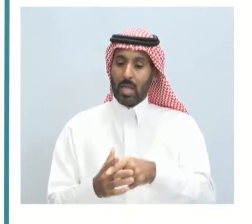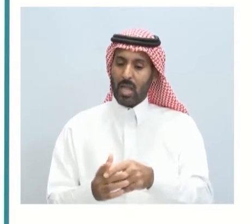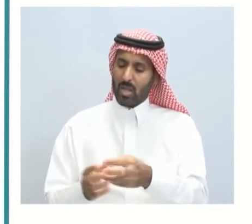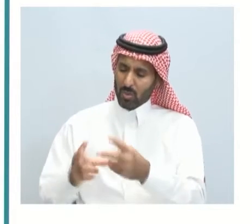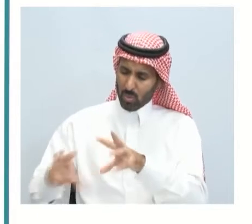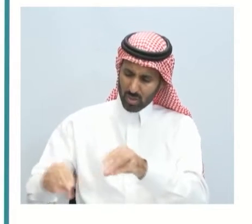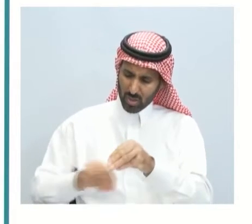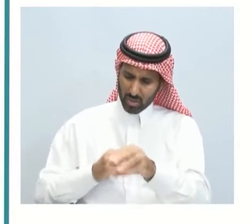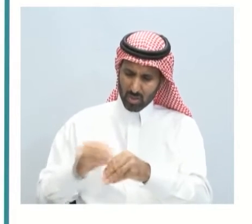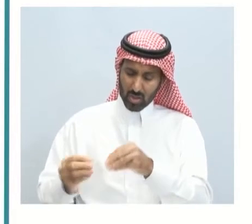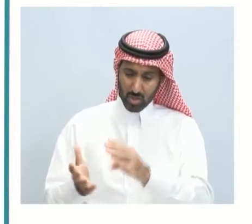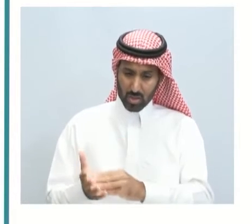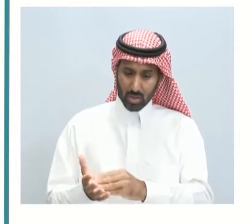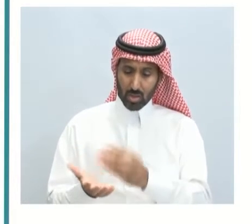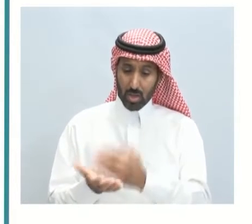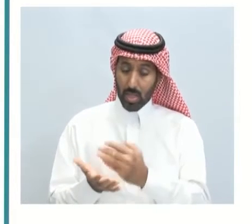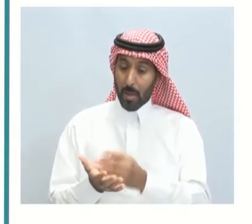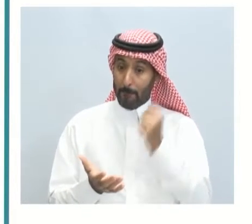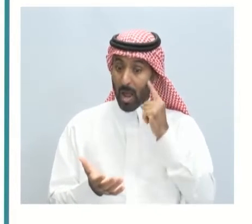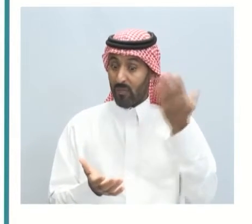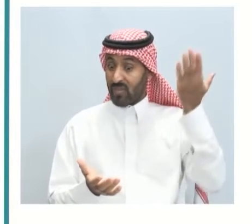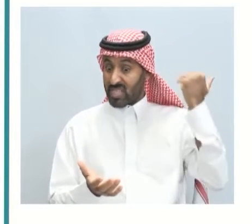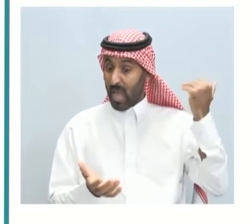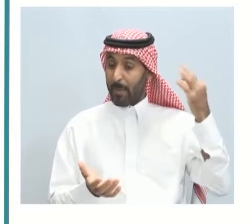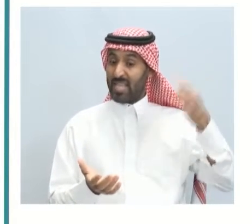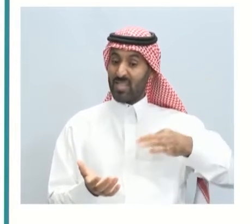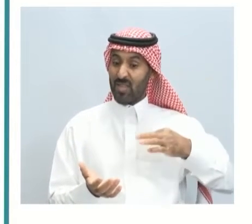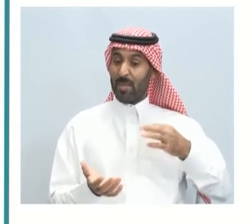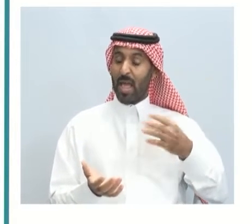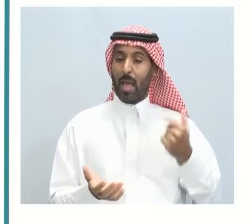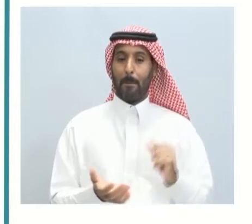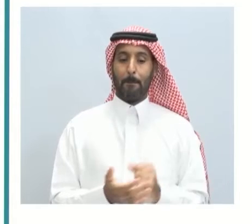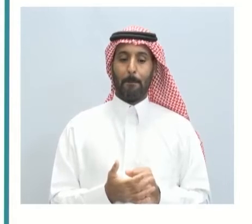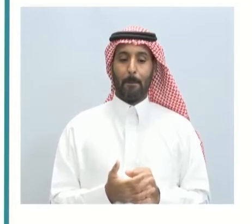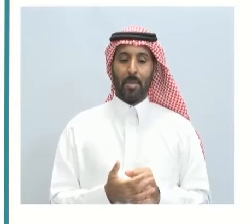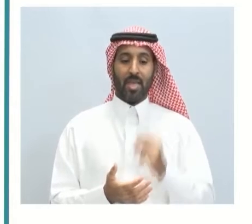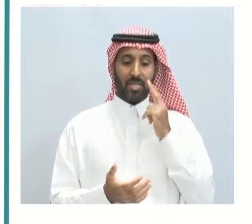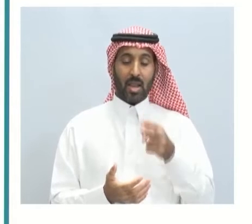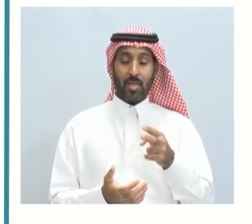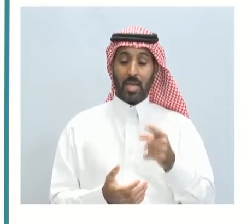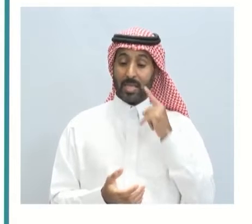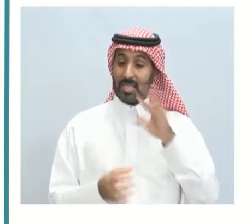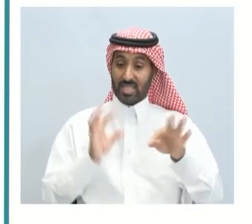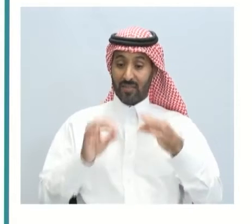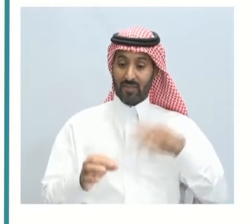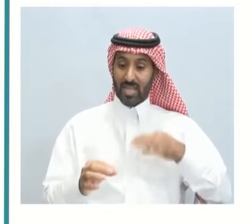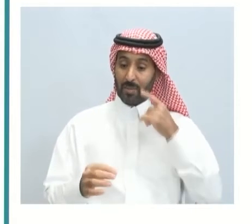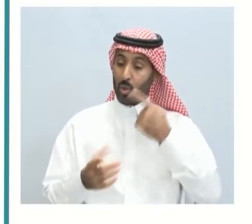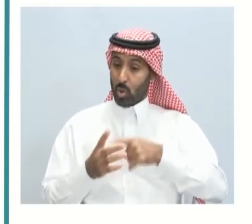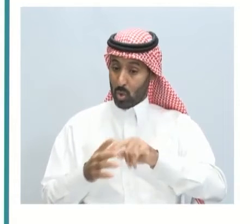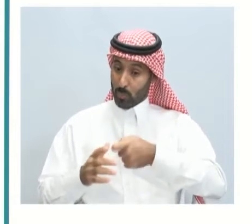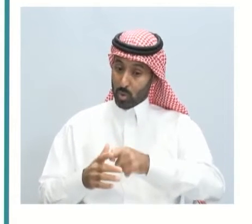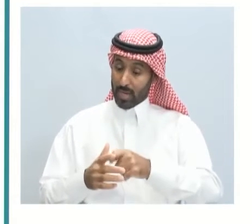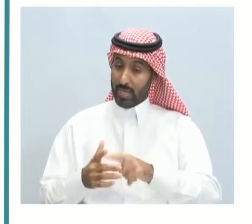الادله اثنين استخدام المعرفه السابقه ايضا استخدام العلم